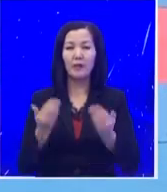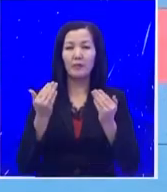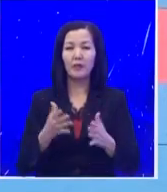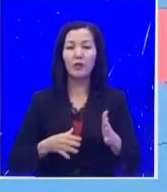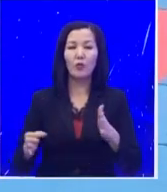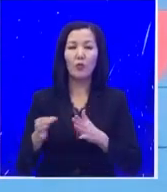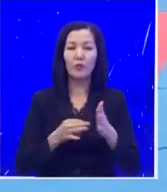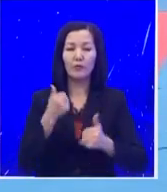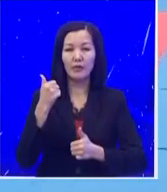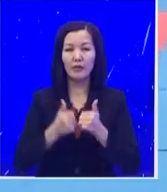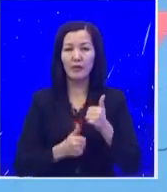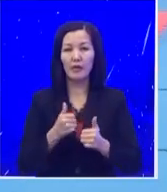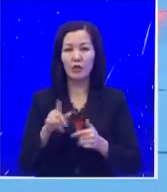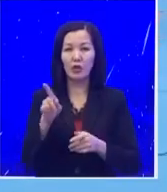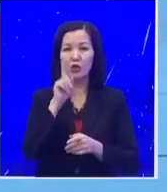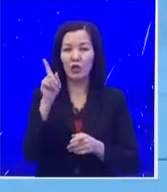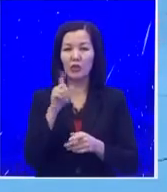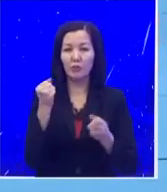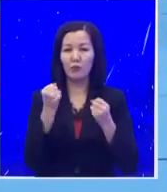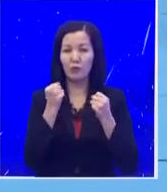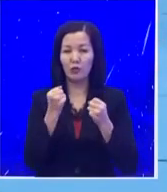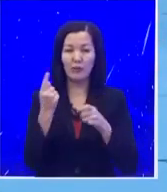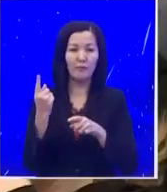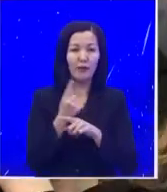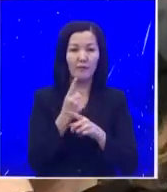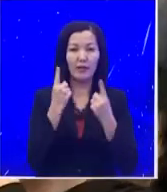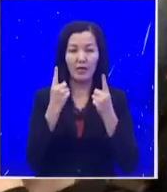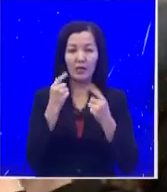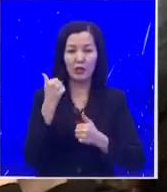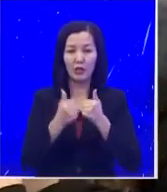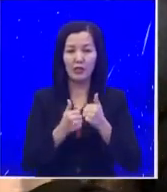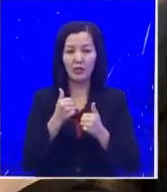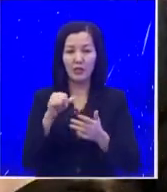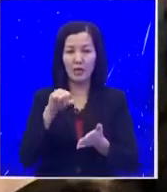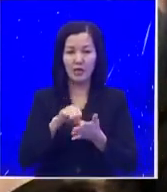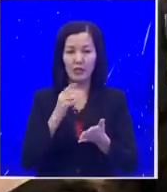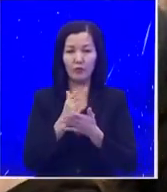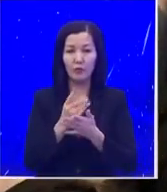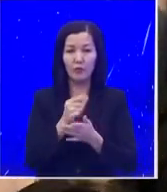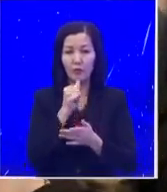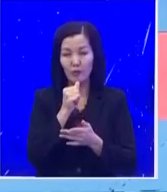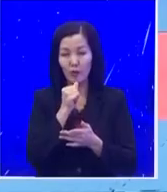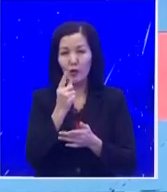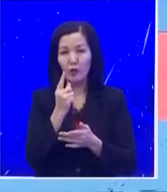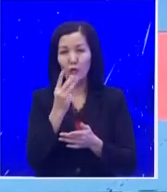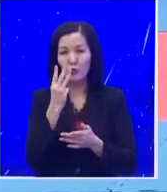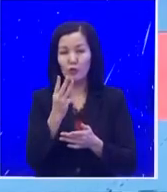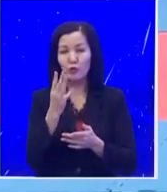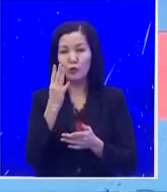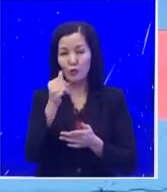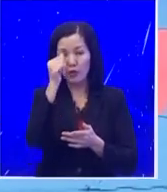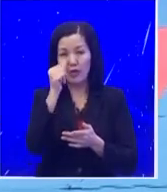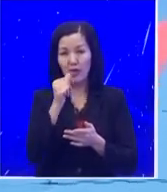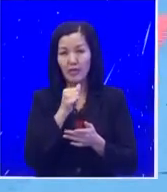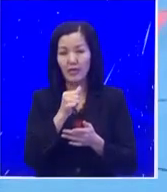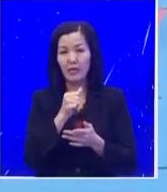облыс біріншілігі бірқатар балғын спортшылар үшін алғашқы ірі жарысы деуге толық негіз бар. Олар 3-4 ай ішінде бар білгенін татамиде